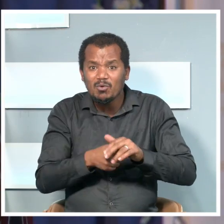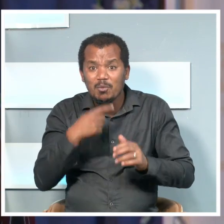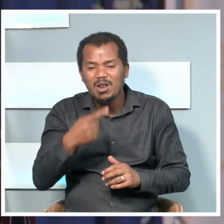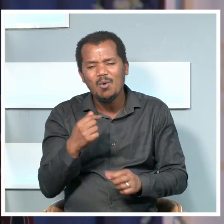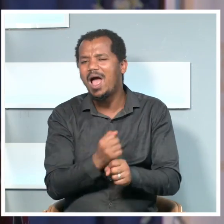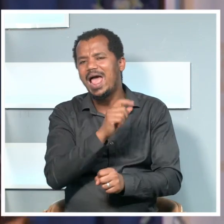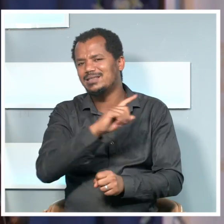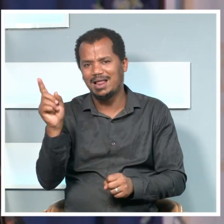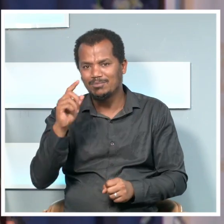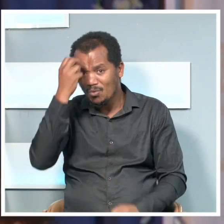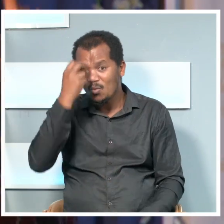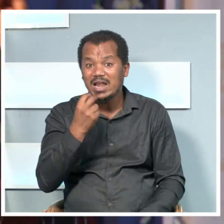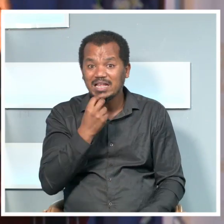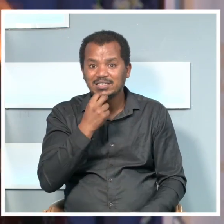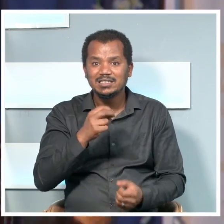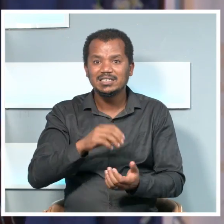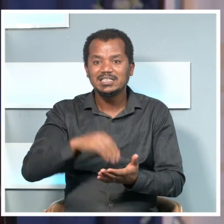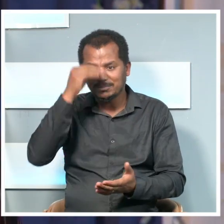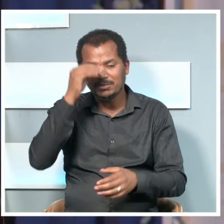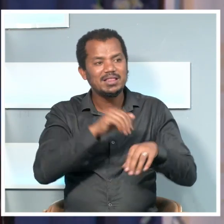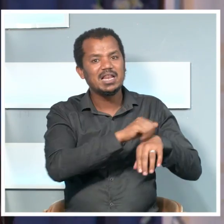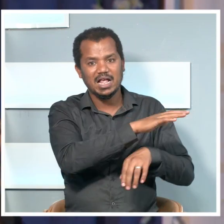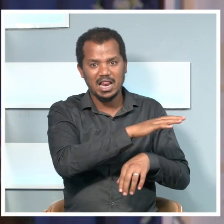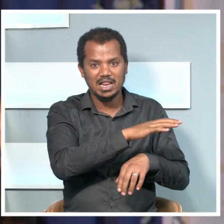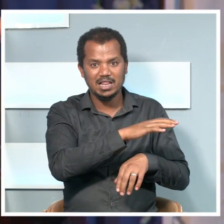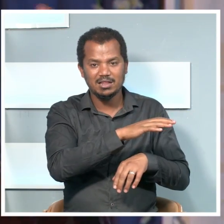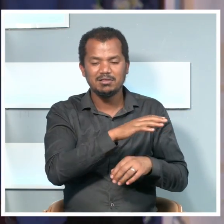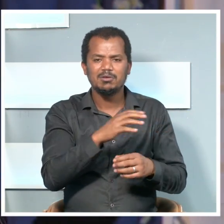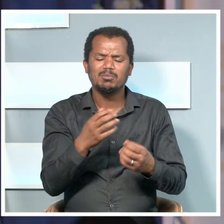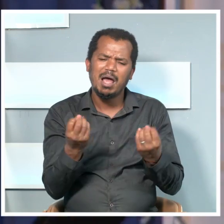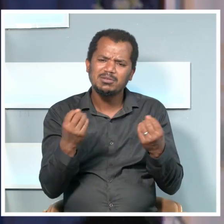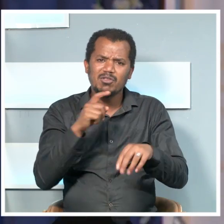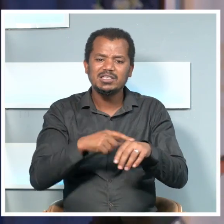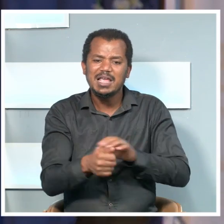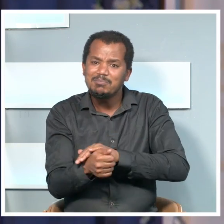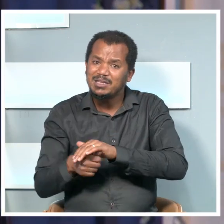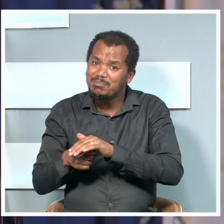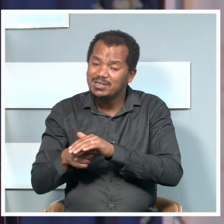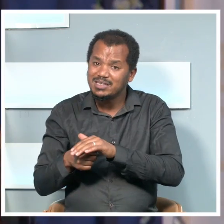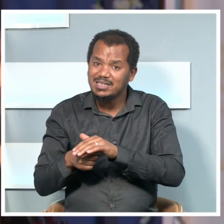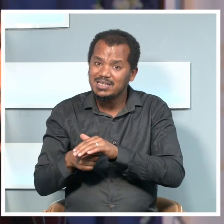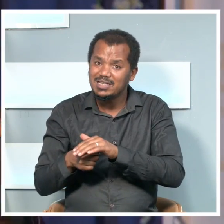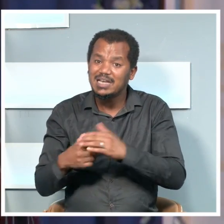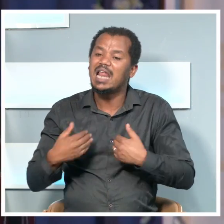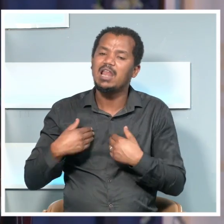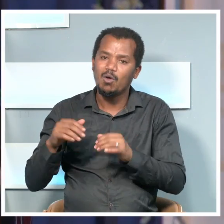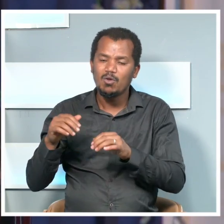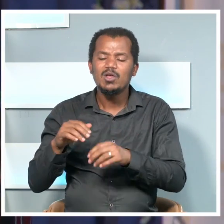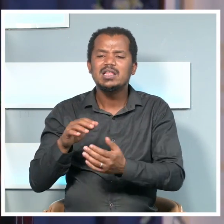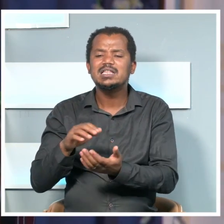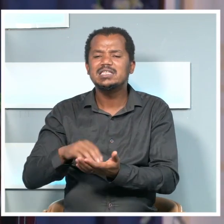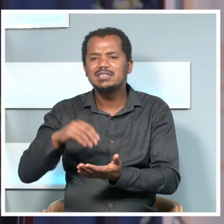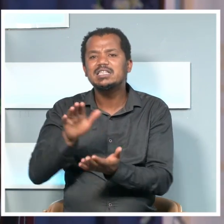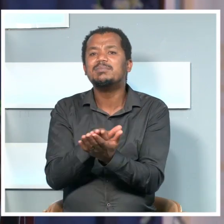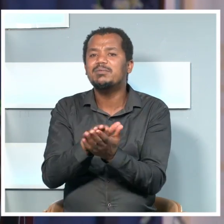አይሰራም ወላጅ ትምህርት ቤት ይልካል በአብዛኛው የሚደብቅ እንዳለም ሆኖ ትምህርት ቤት የሚልክ ወላጅ